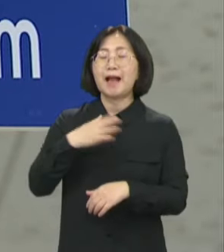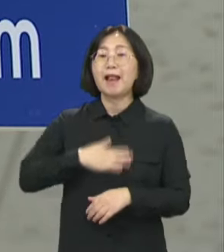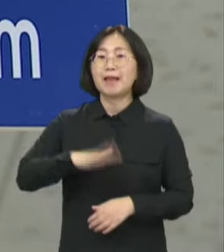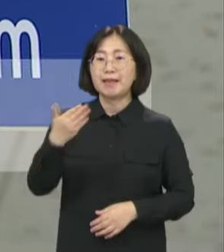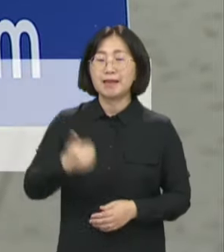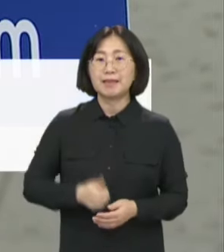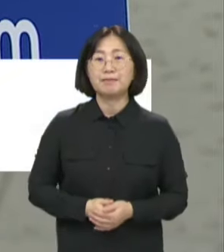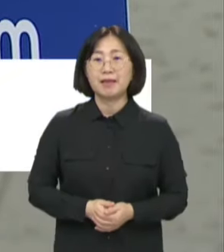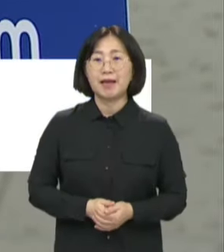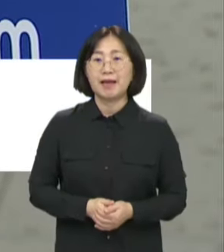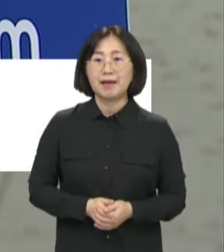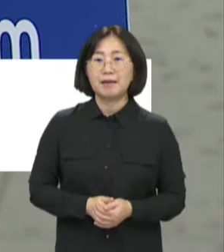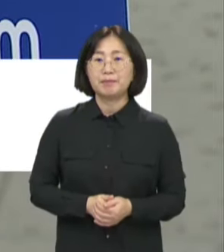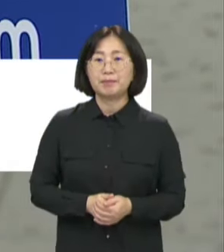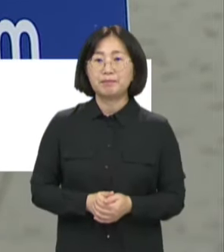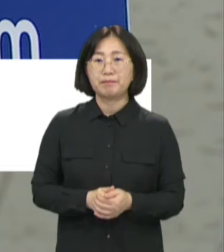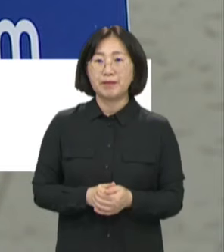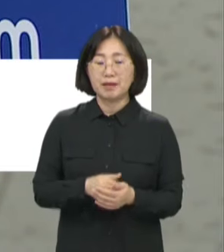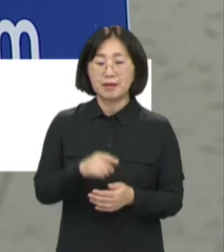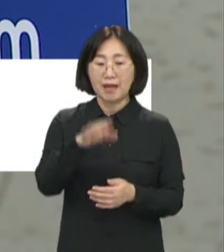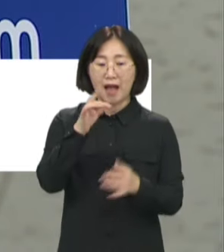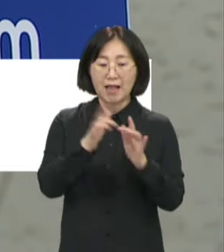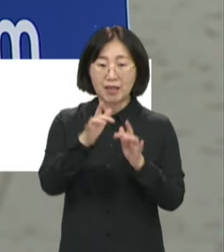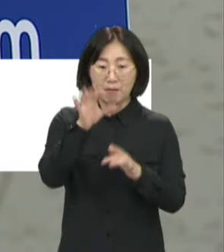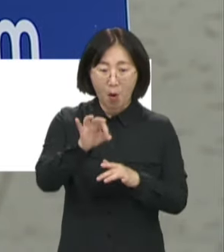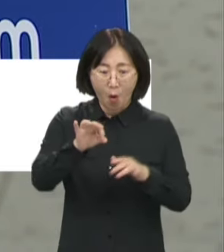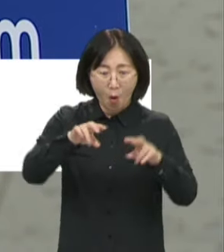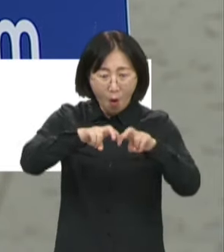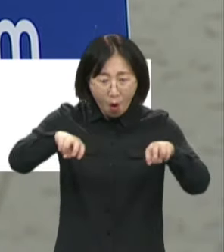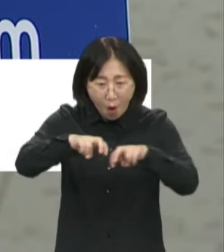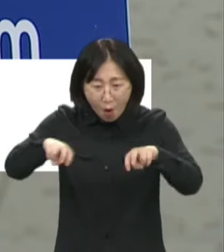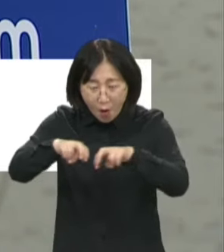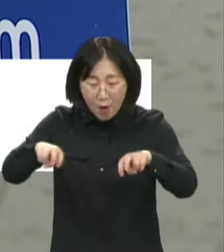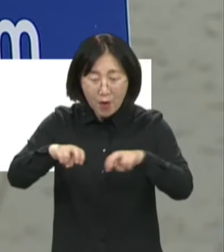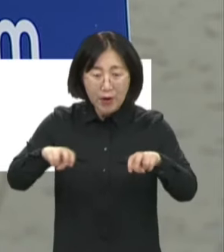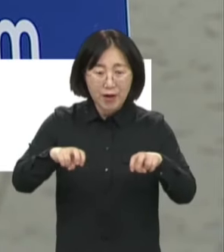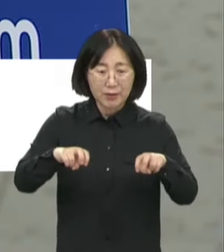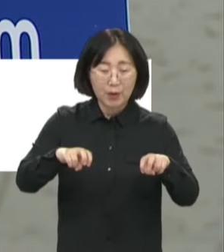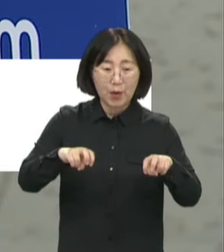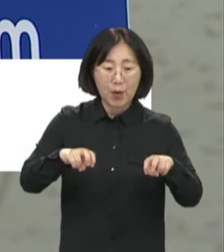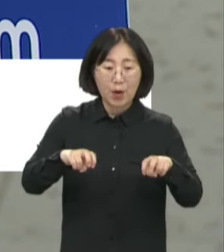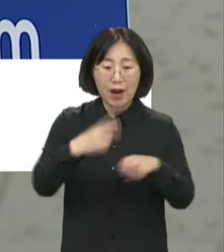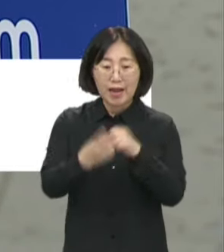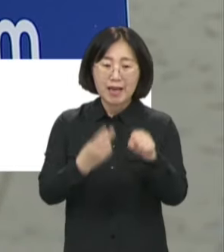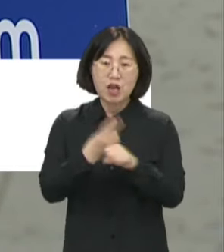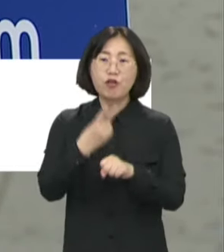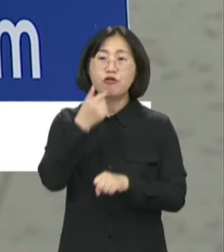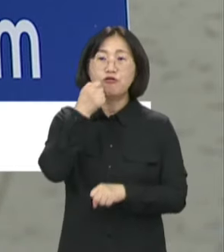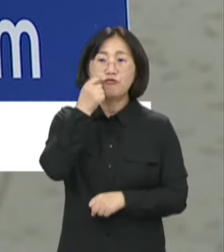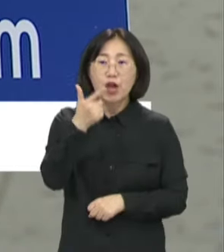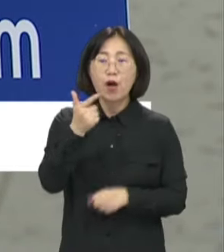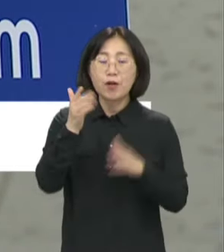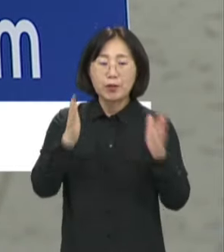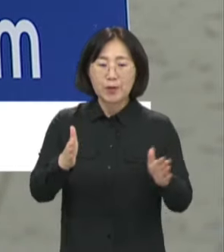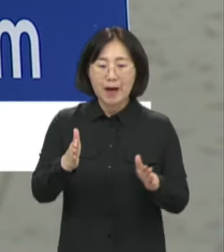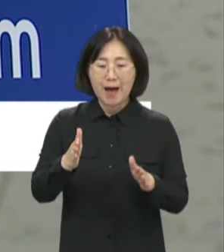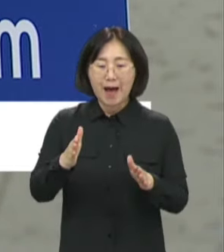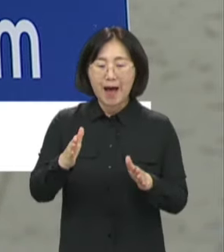어떤 지갑 주소를 확보를 하고 그 흐름 분석을 통해서 저희가 2년 6개월에 걸쳐서 총책까지